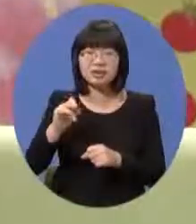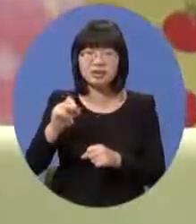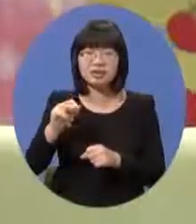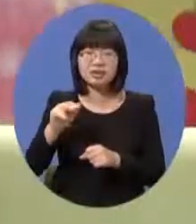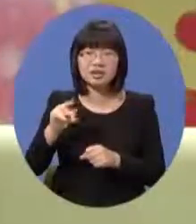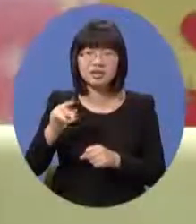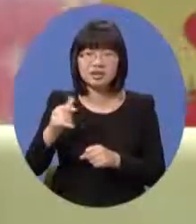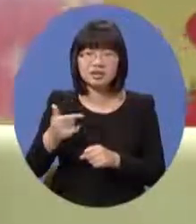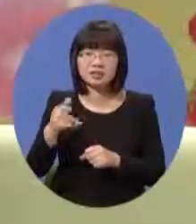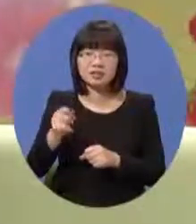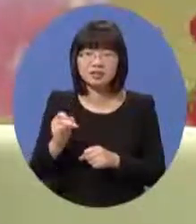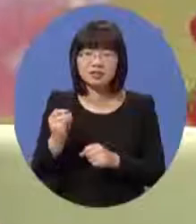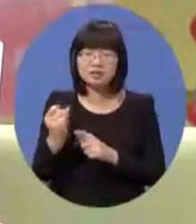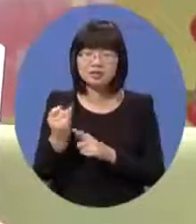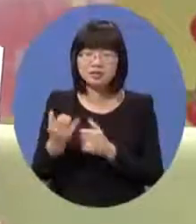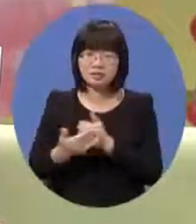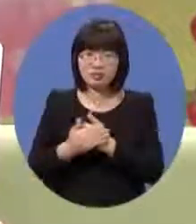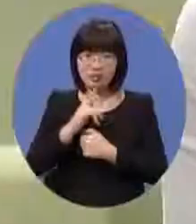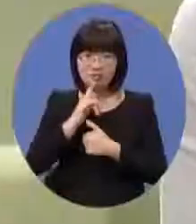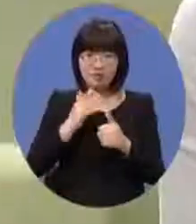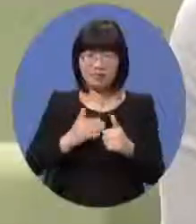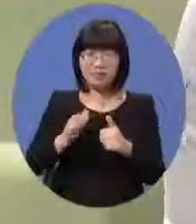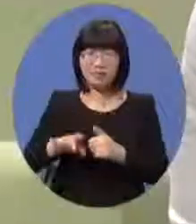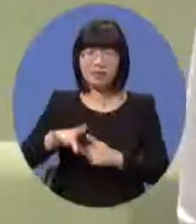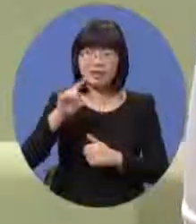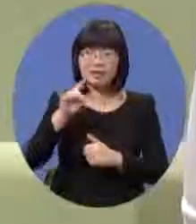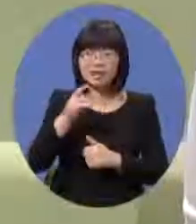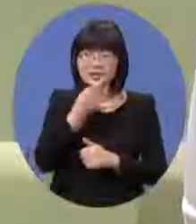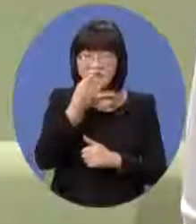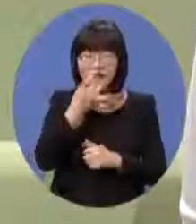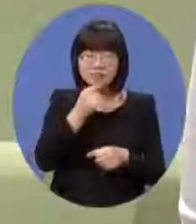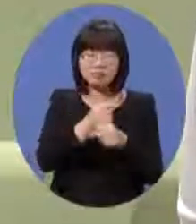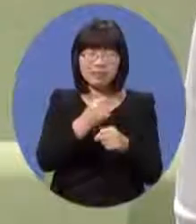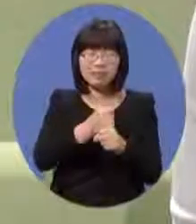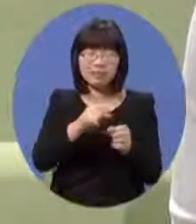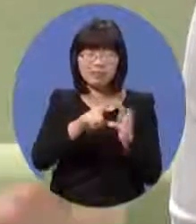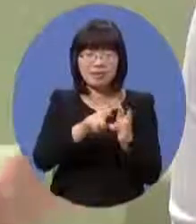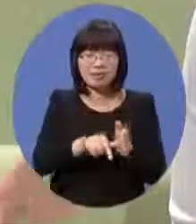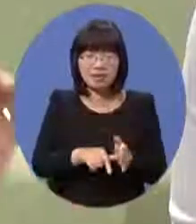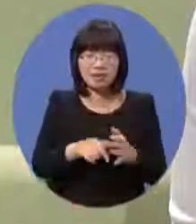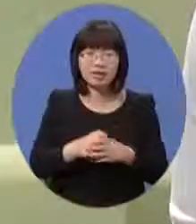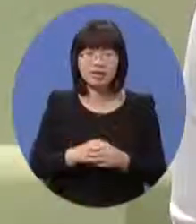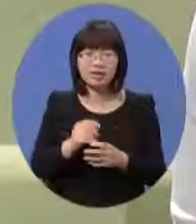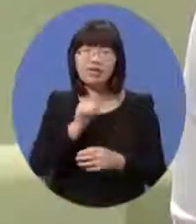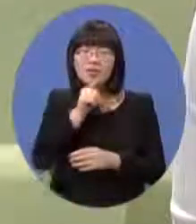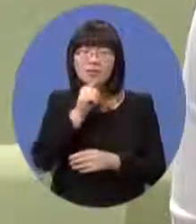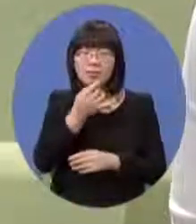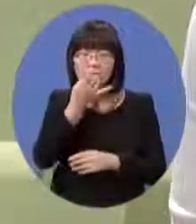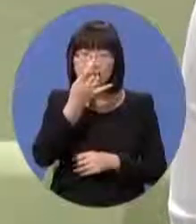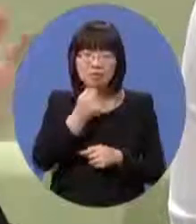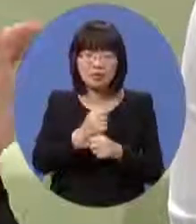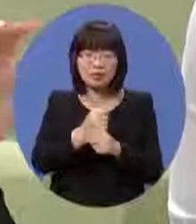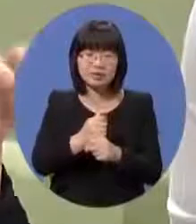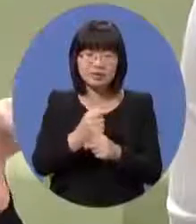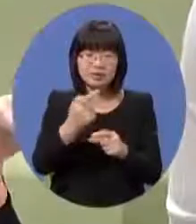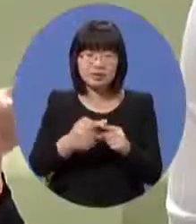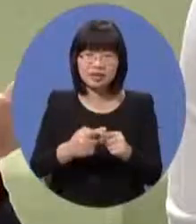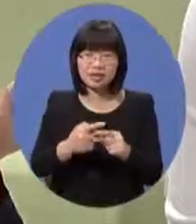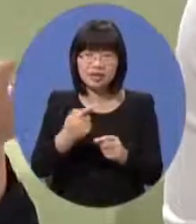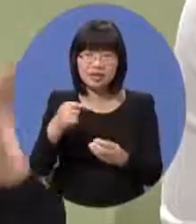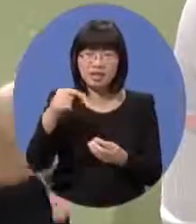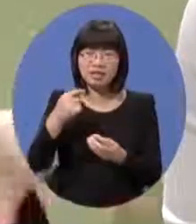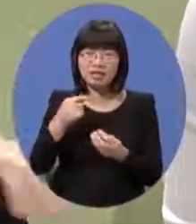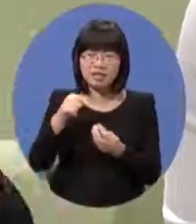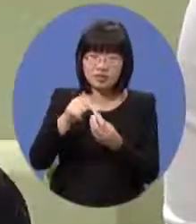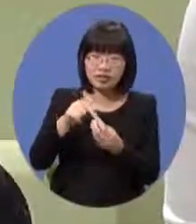도움 말씀을 주세요. 어떻게 만들면 될까요? 먼저 밥을 지으실 때는요. 네. 콩밥을 지으신 상태에서 네. 단호박 안에